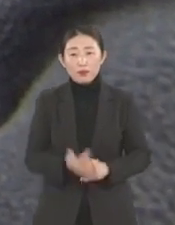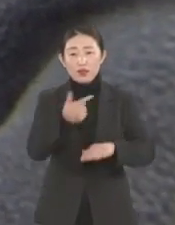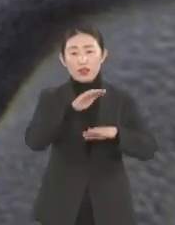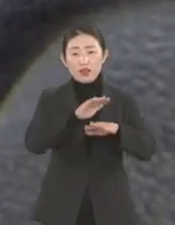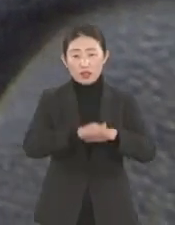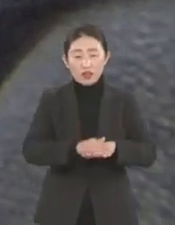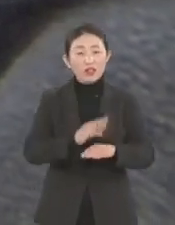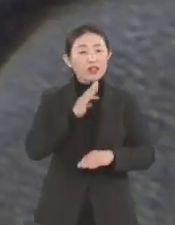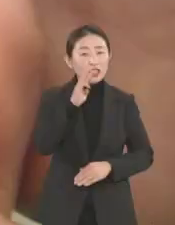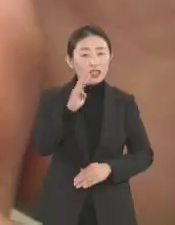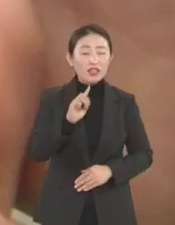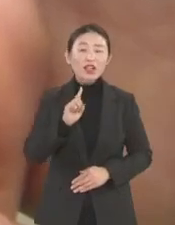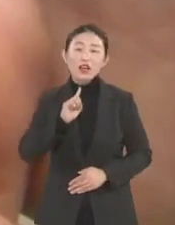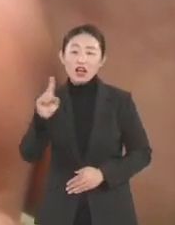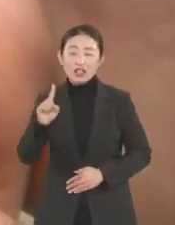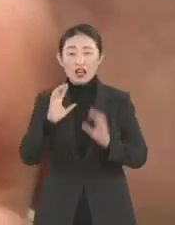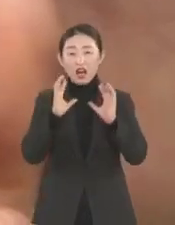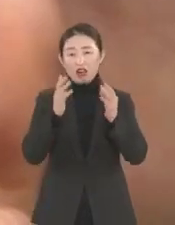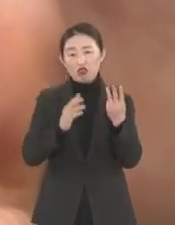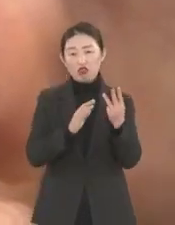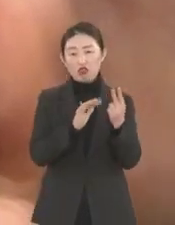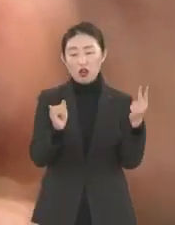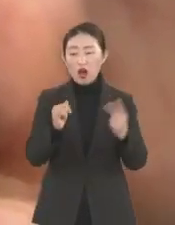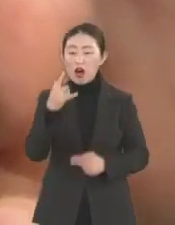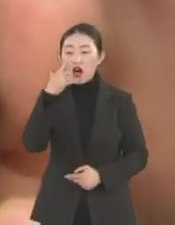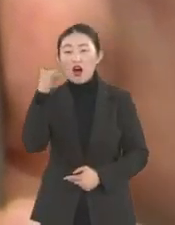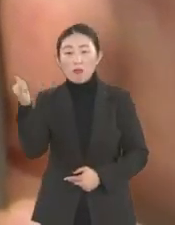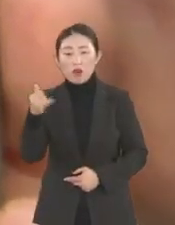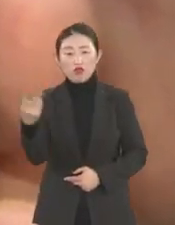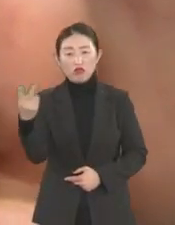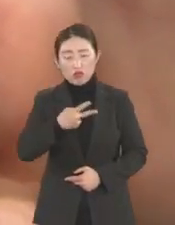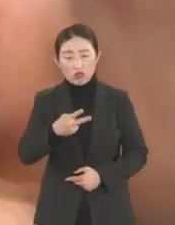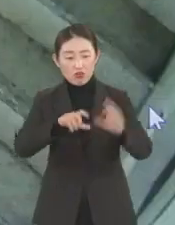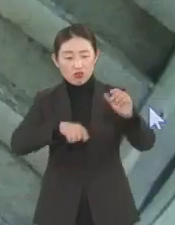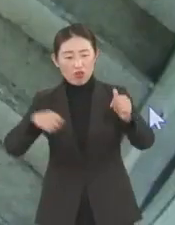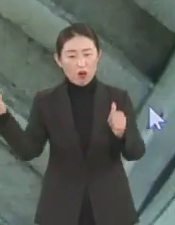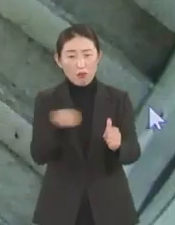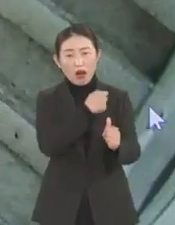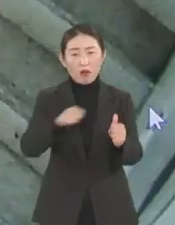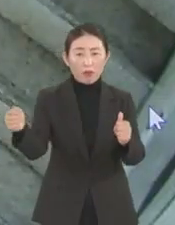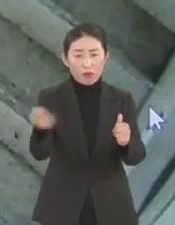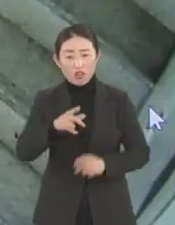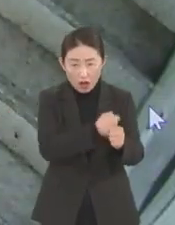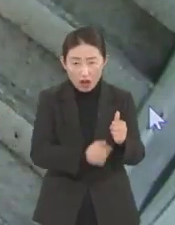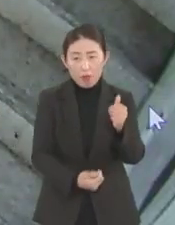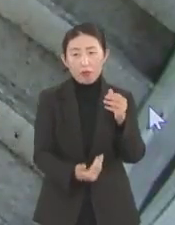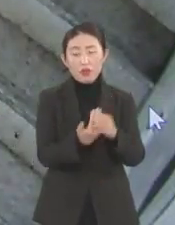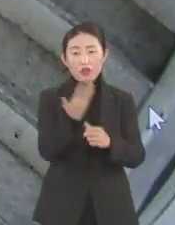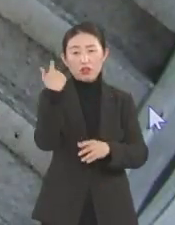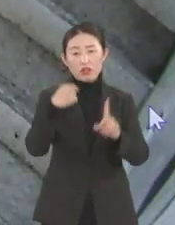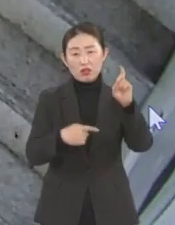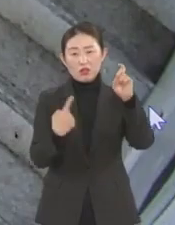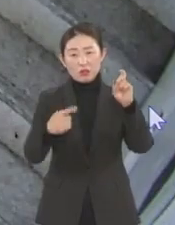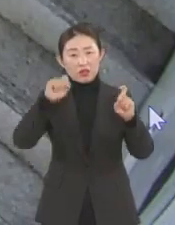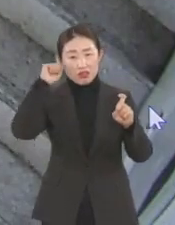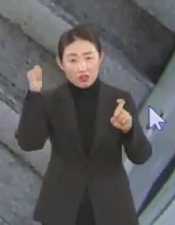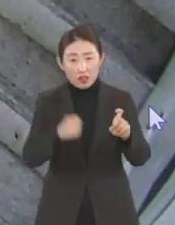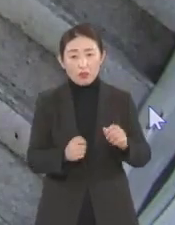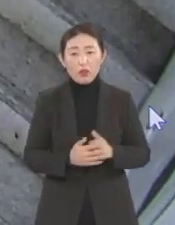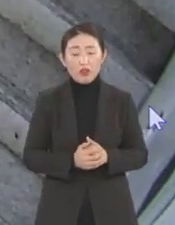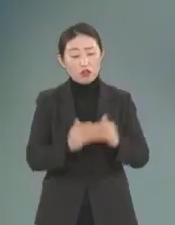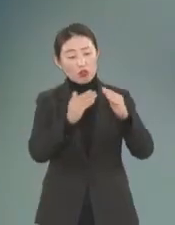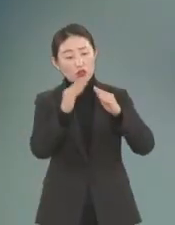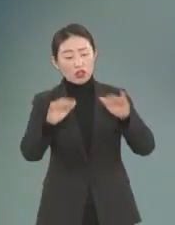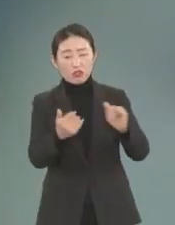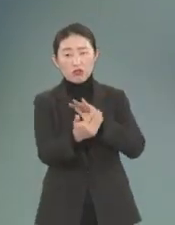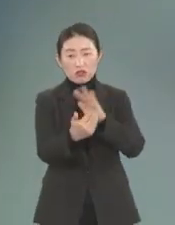대전에서 3살과 1살 배기 아기가 아빠와 의붓 엄마에게 둔기 등으로 학대 폭행을 당한 건 지난 1일 새벽.